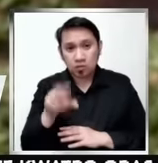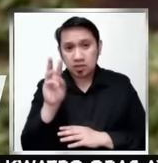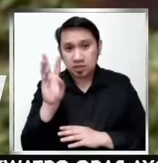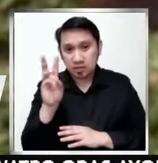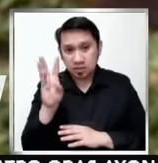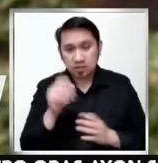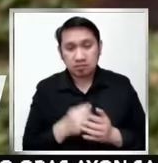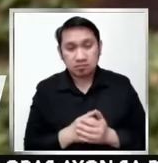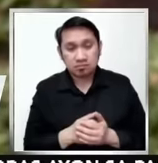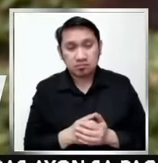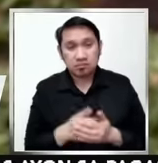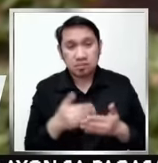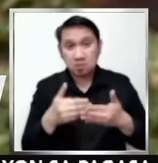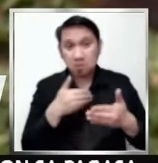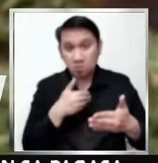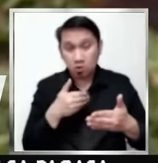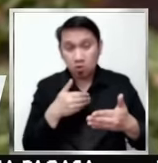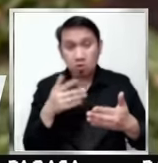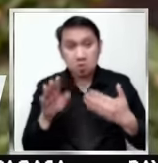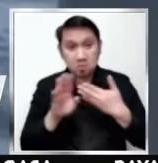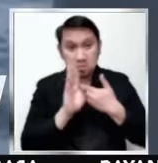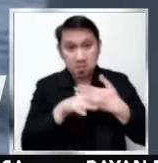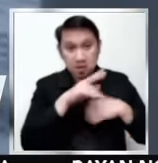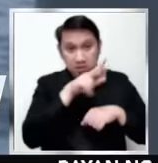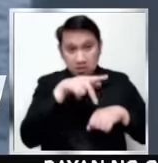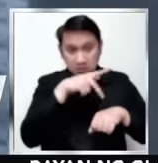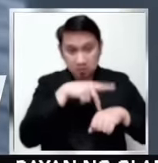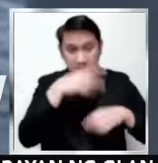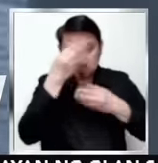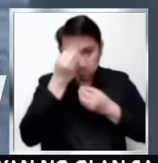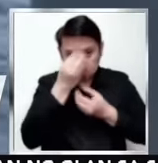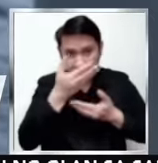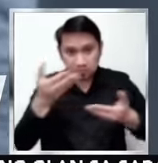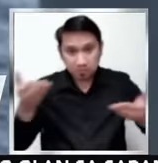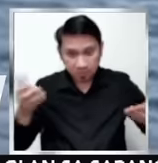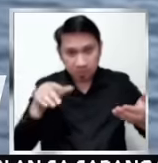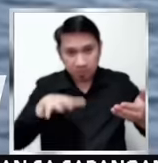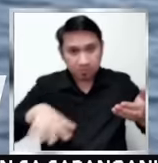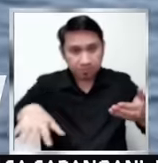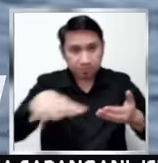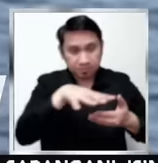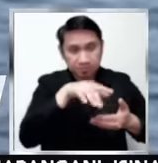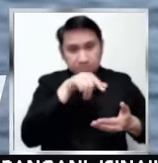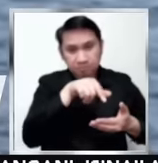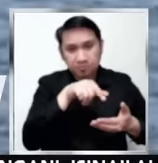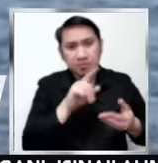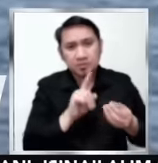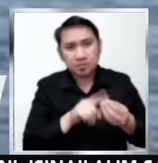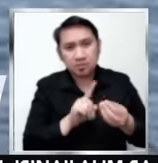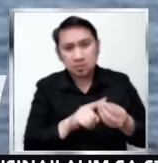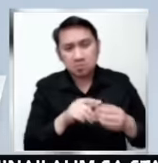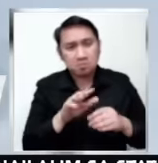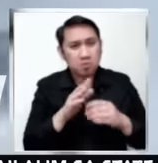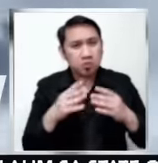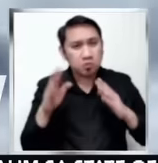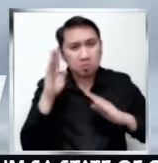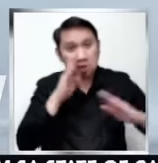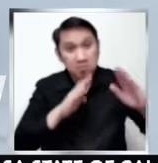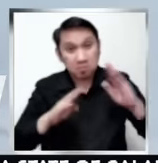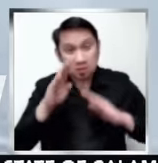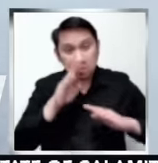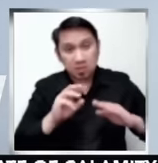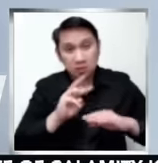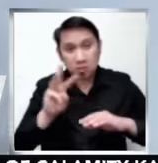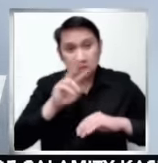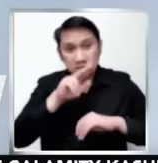bansa, ibinahagi ng Pangulo sa harap ng Asia-Pacific Center for Security Studies ang umiigting na tensyon sa West Philippine Sea, partikular na